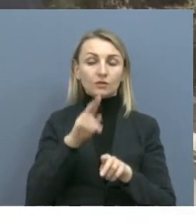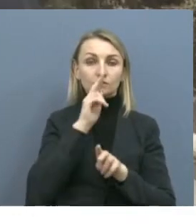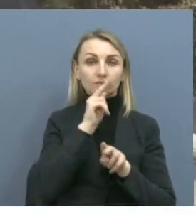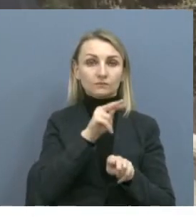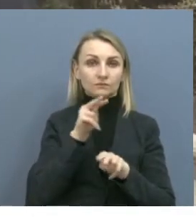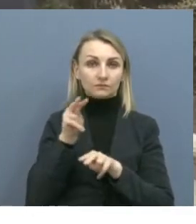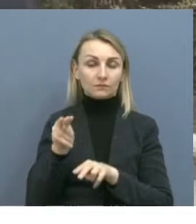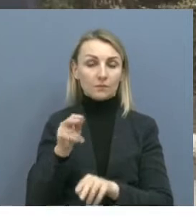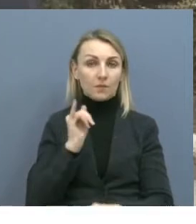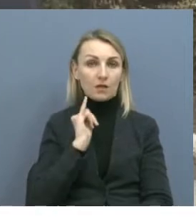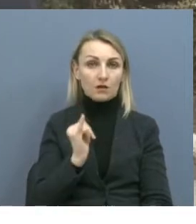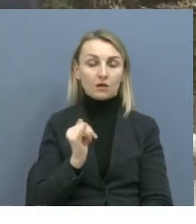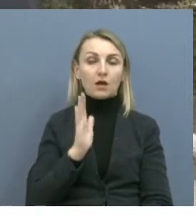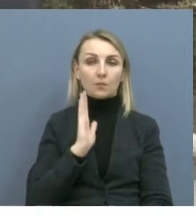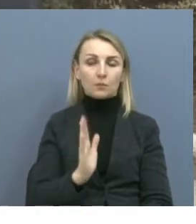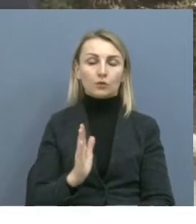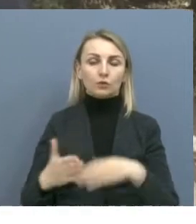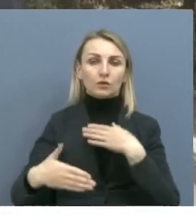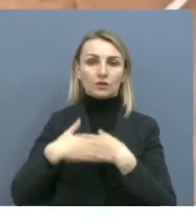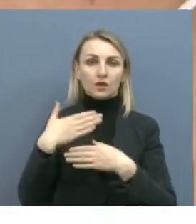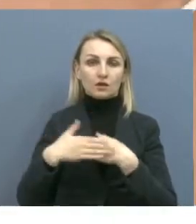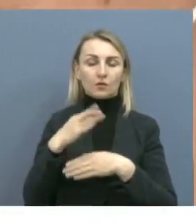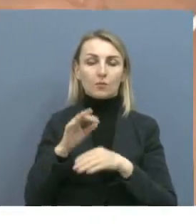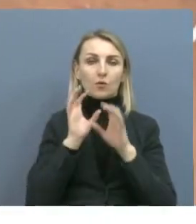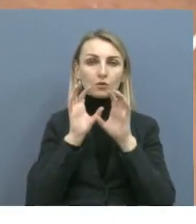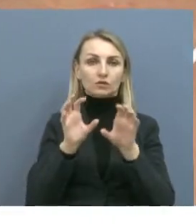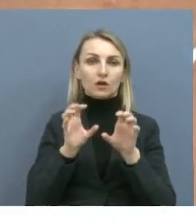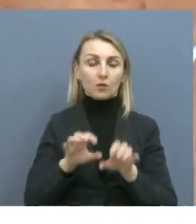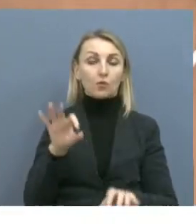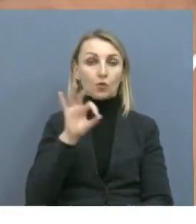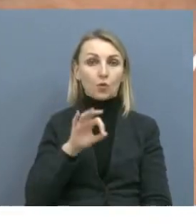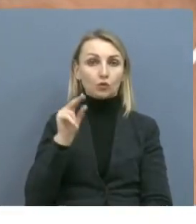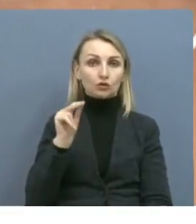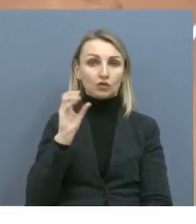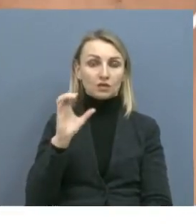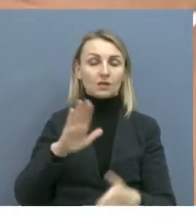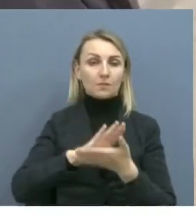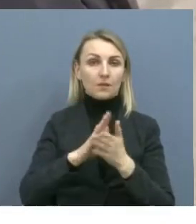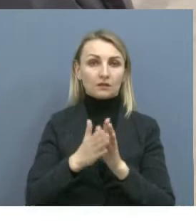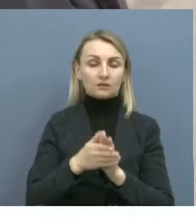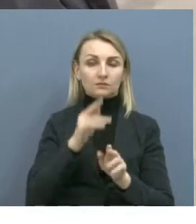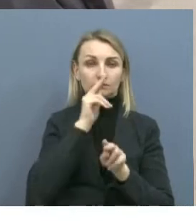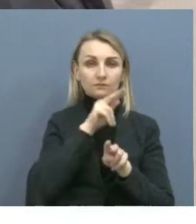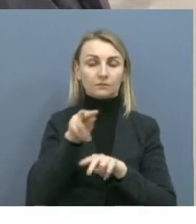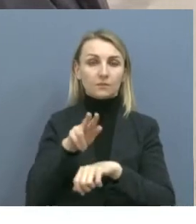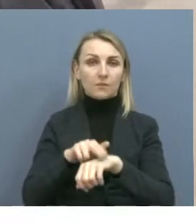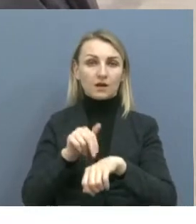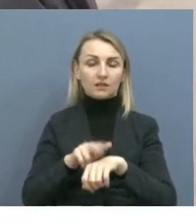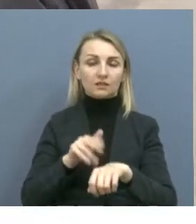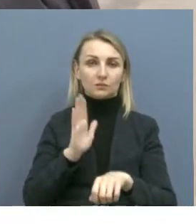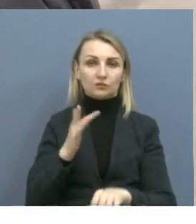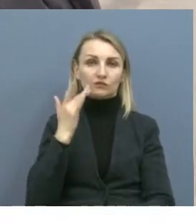подростков игрового возраста, могут быть привлечены к ответственности по закону о чрезвычайном положении. Для контроля за дворами полицейские области проводят